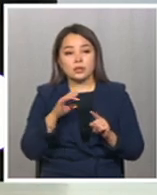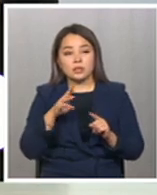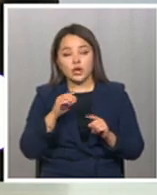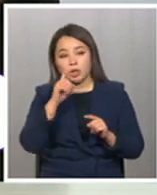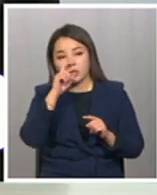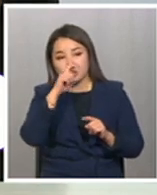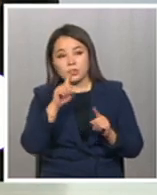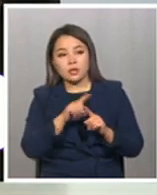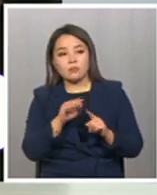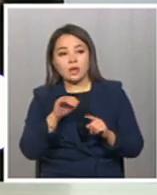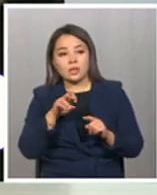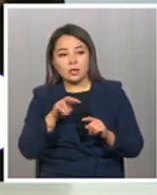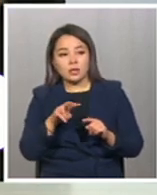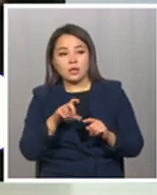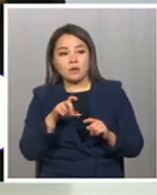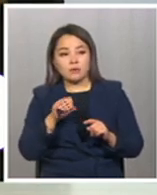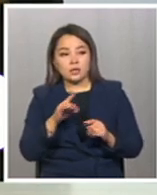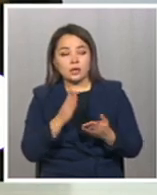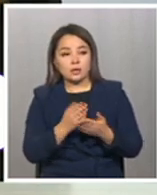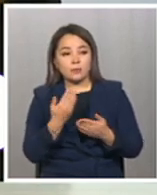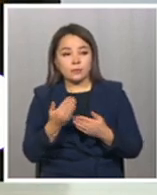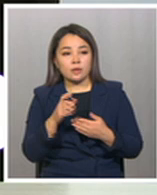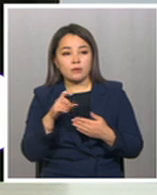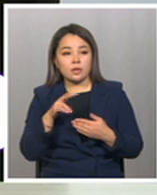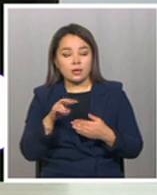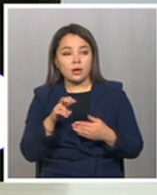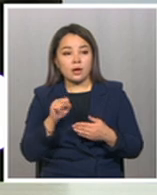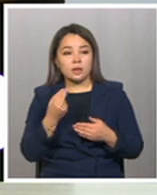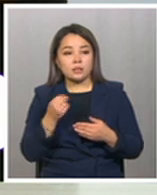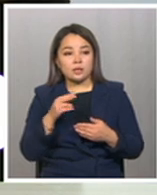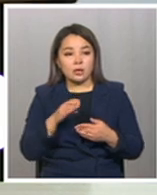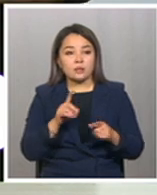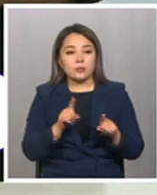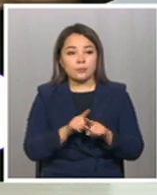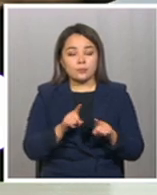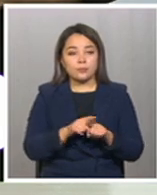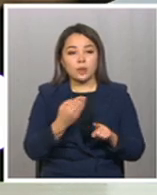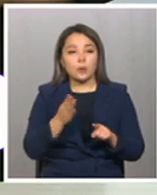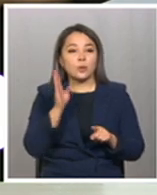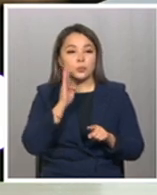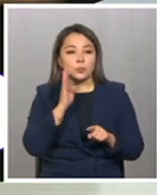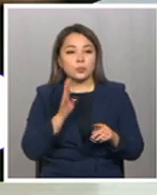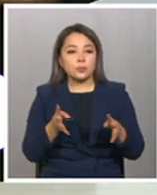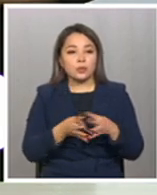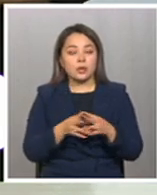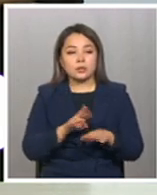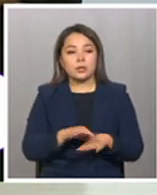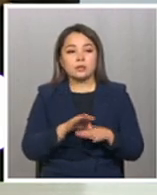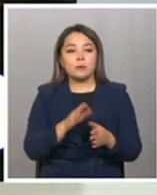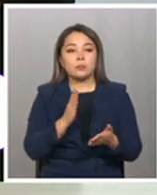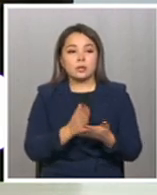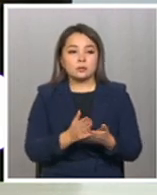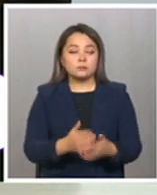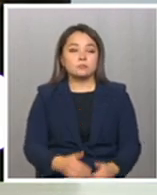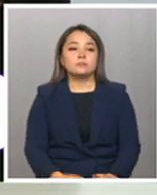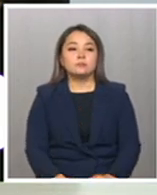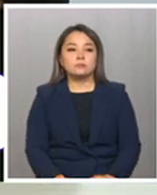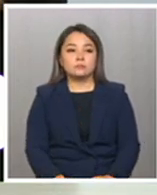қышқылының фенил эфирі немесе фенил ацетат және су түзіледі.